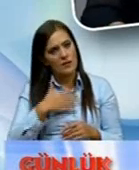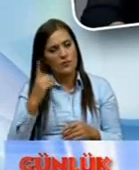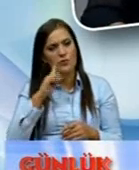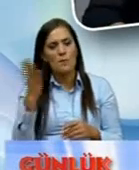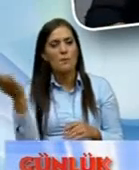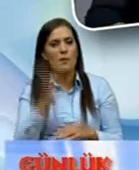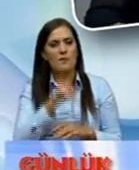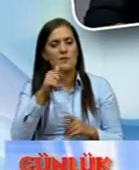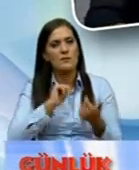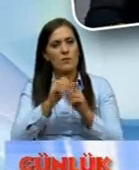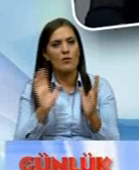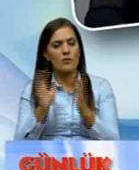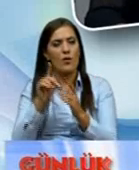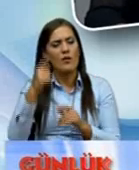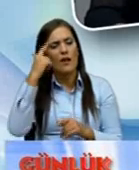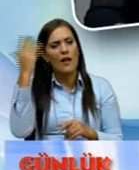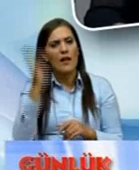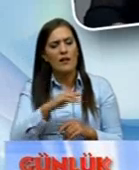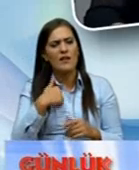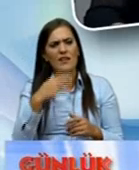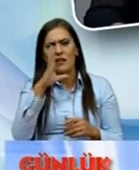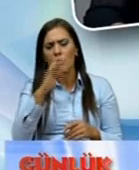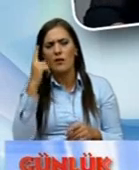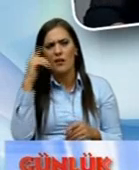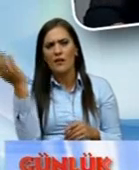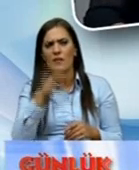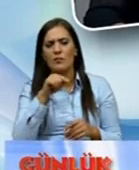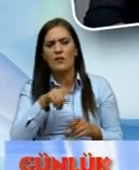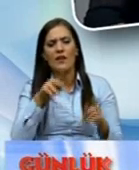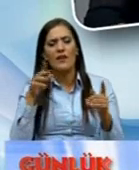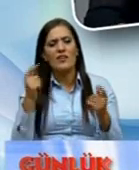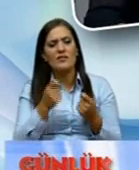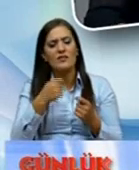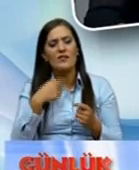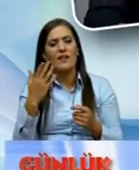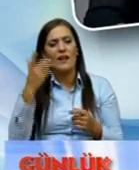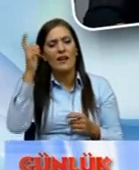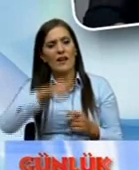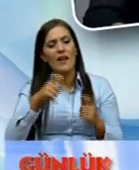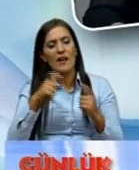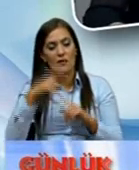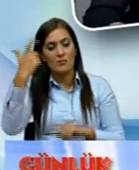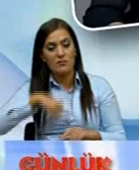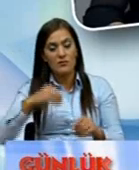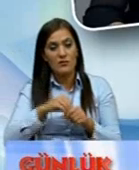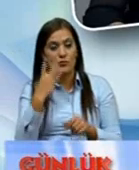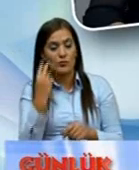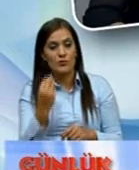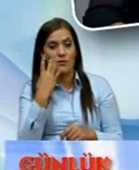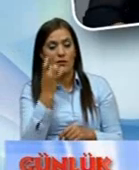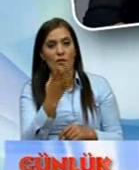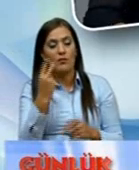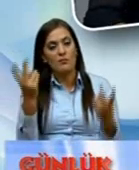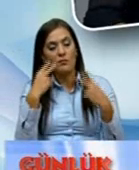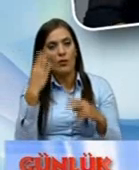duyuyoruz. Bambaşka bir spor dalı. O gelirdi aklımıza. Kimin aklına gelmiş bu işin nihayet bu işin estetik boyutu da olduğu?